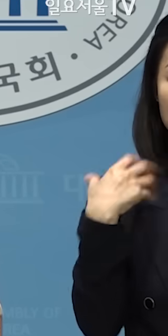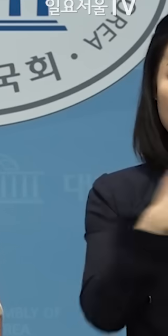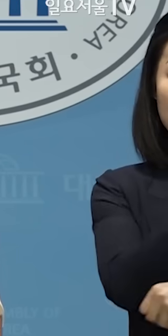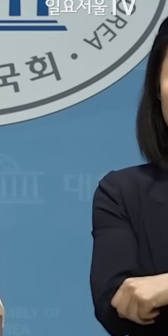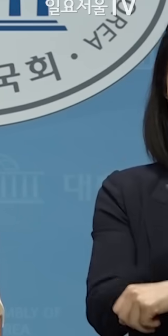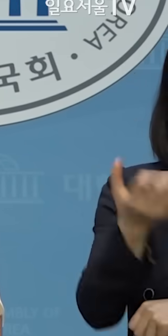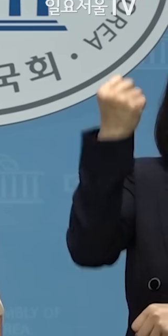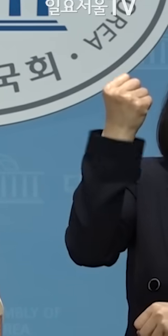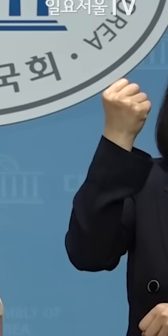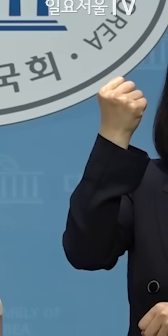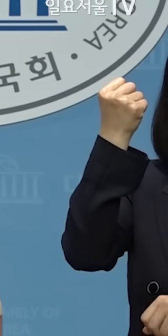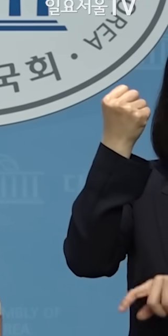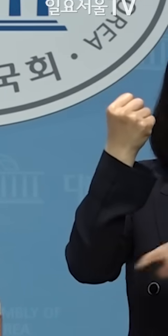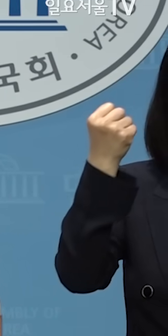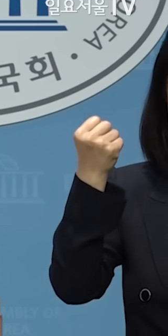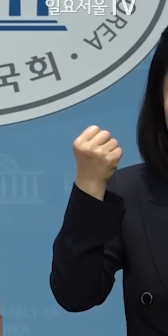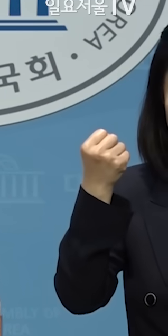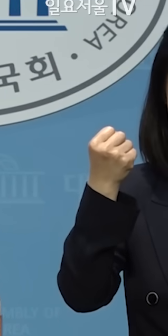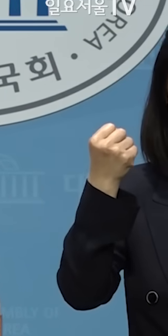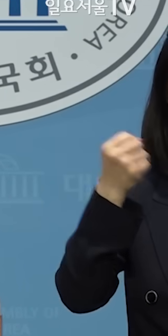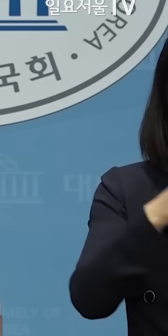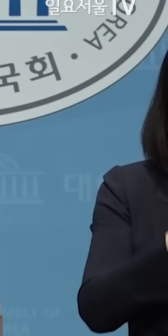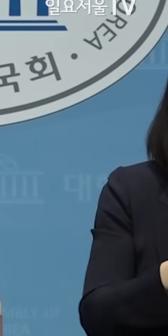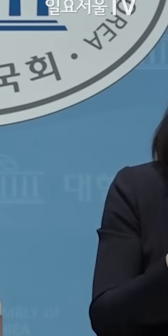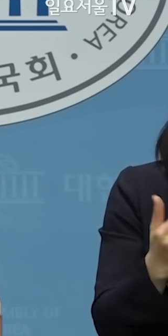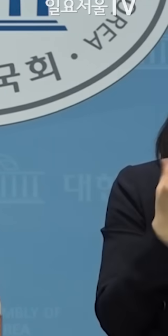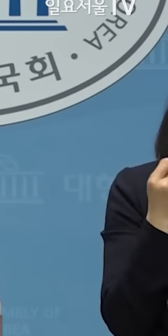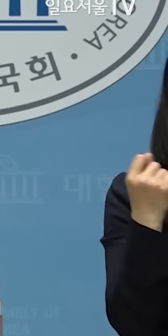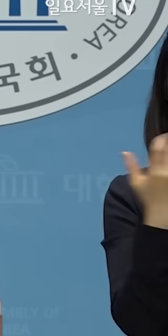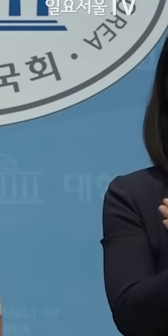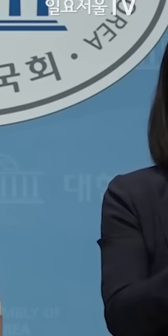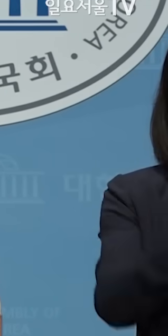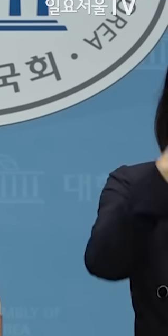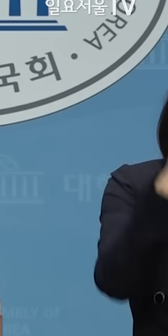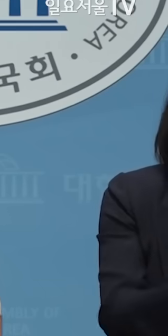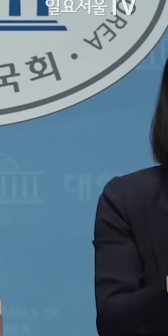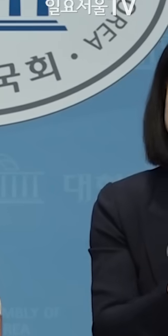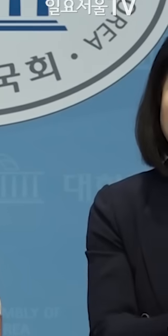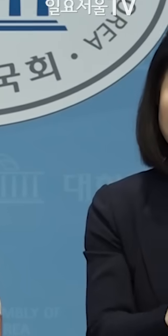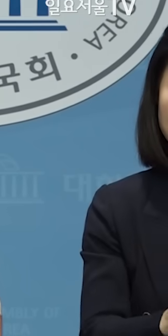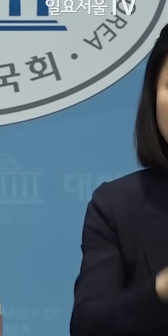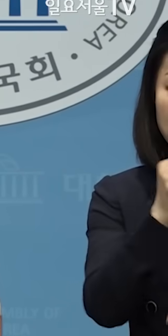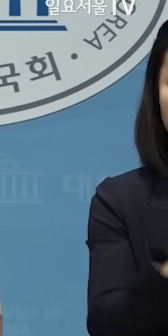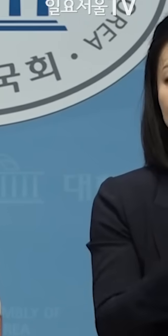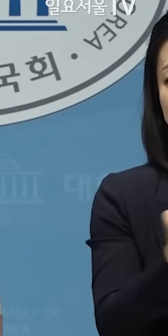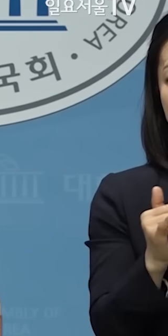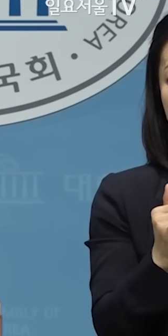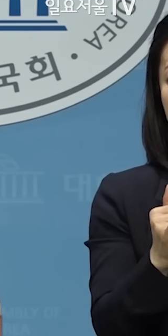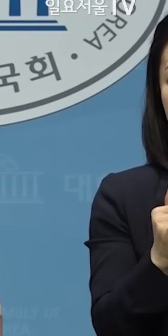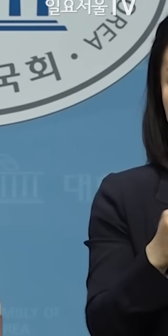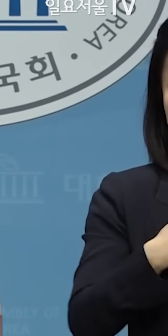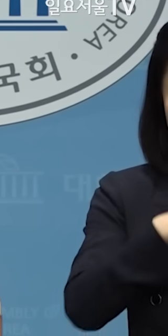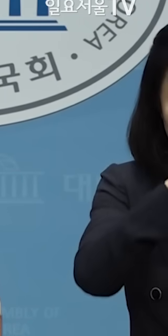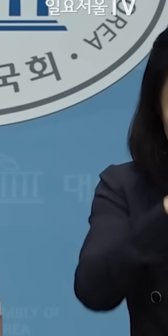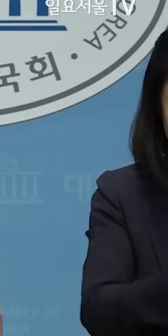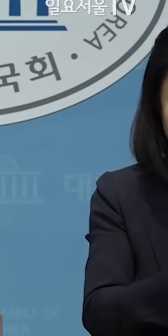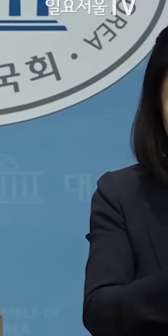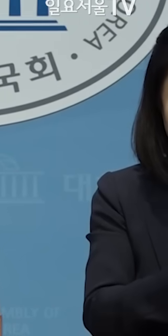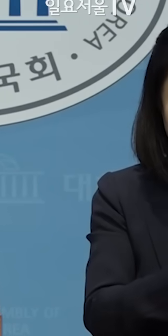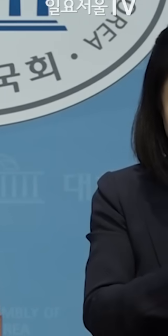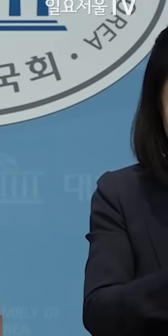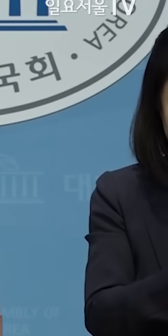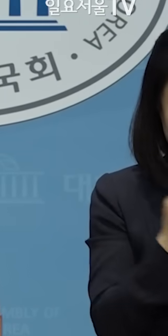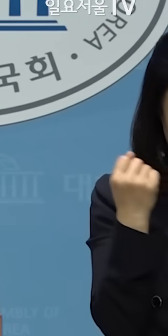의해 핍박받는 피해자 행세를 할 상황이 아니라는 것을 의미합니다 범죄자가 자신의 죄를 탁하기